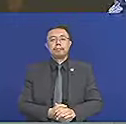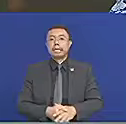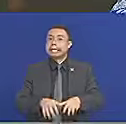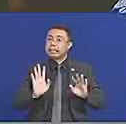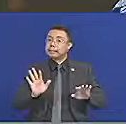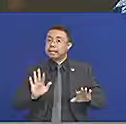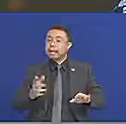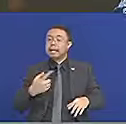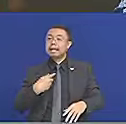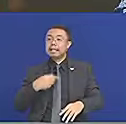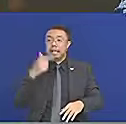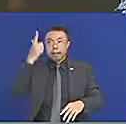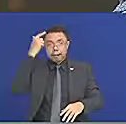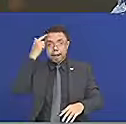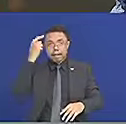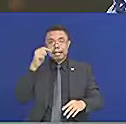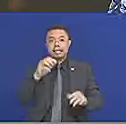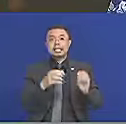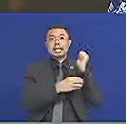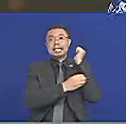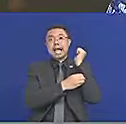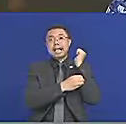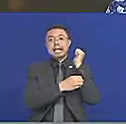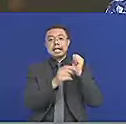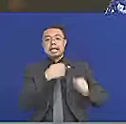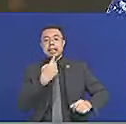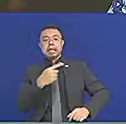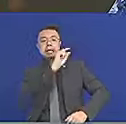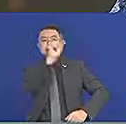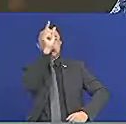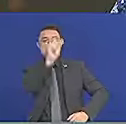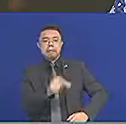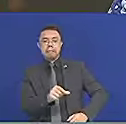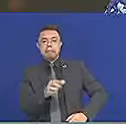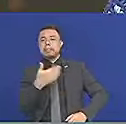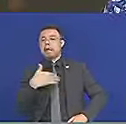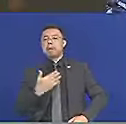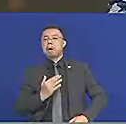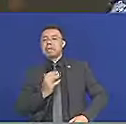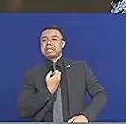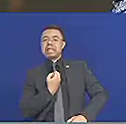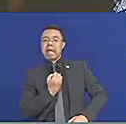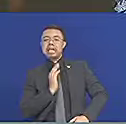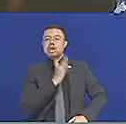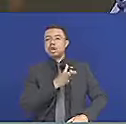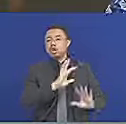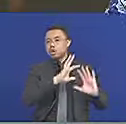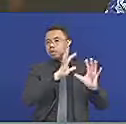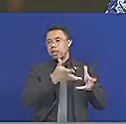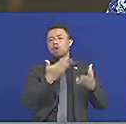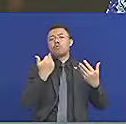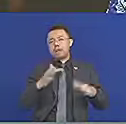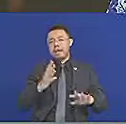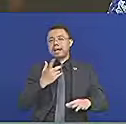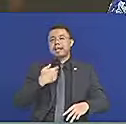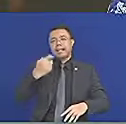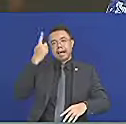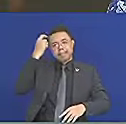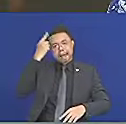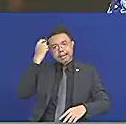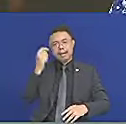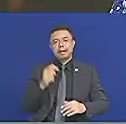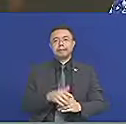Sementara itu kita belajar menyalibkan daging, ya tidak lagi tertarik dengan dunia. Aduh, kita